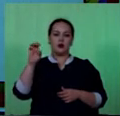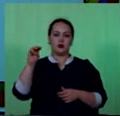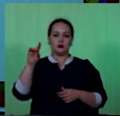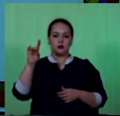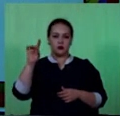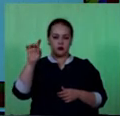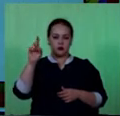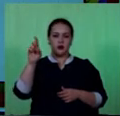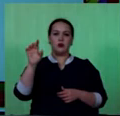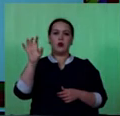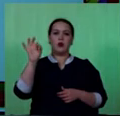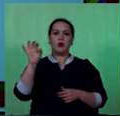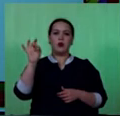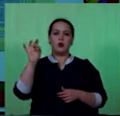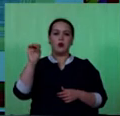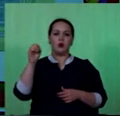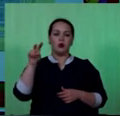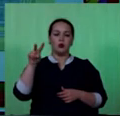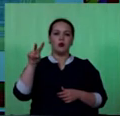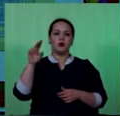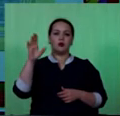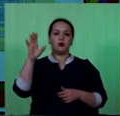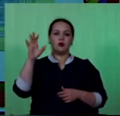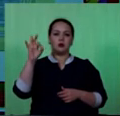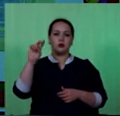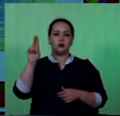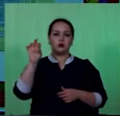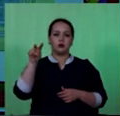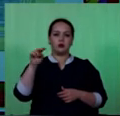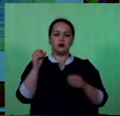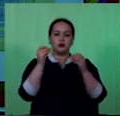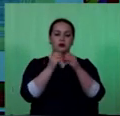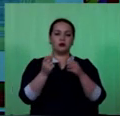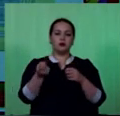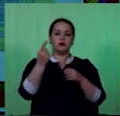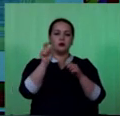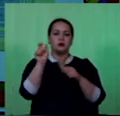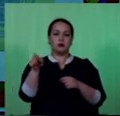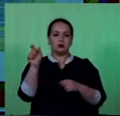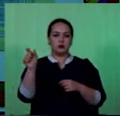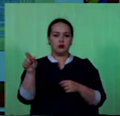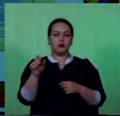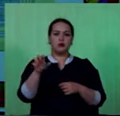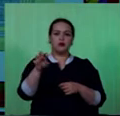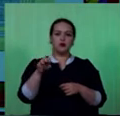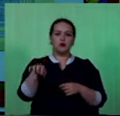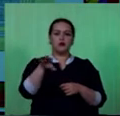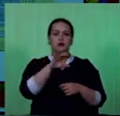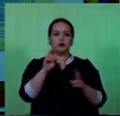или сокол молодцы ребята 10 откуда люди берут все